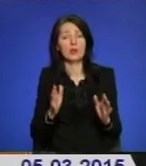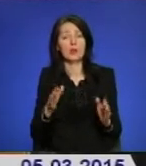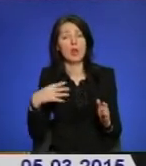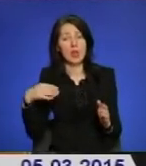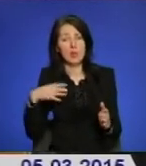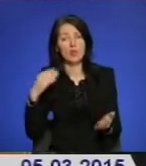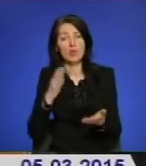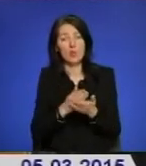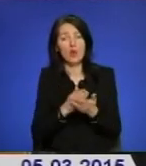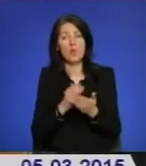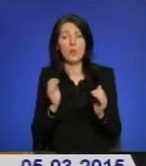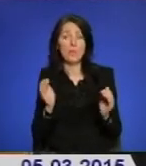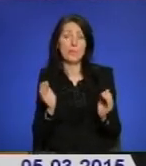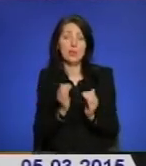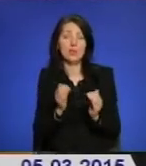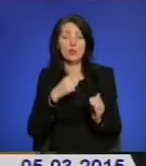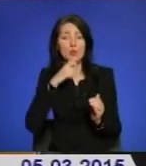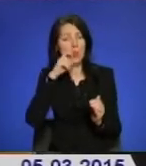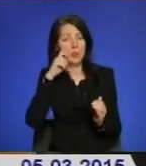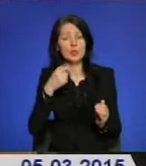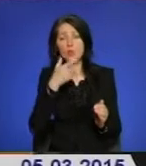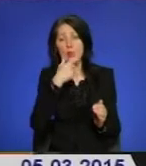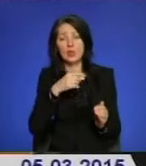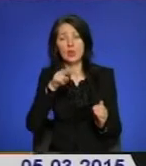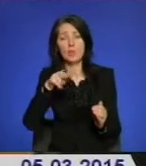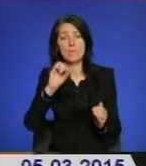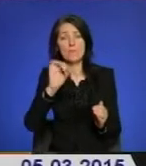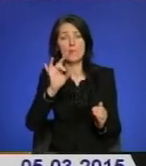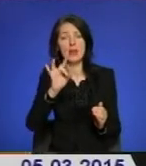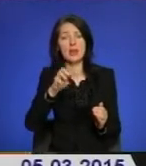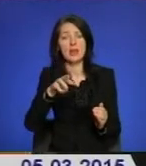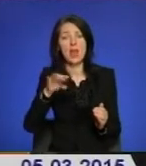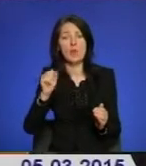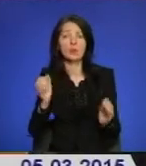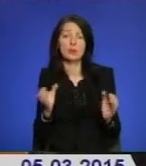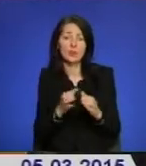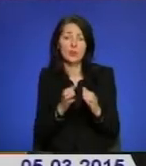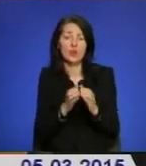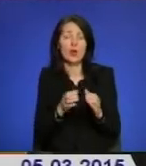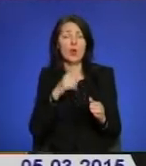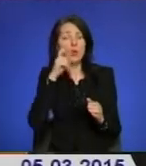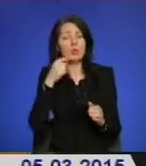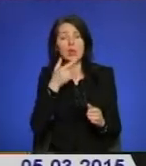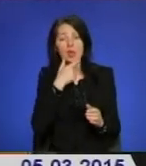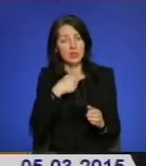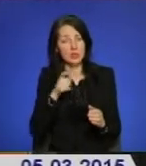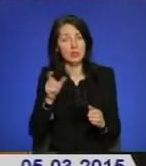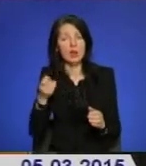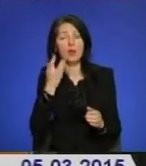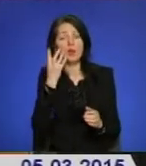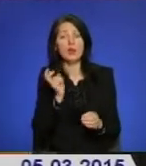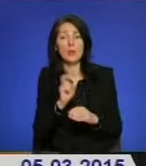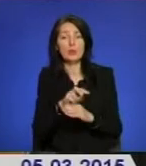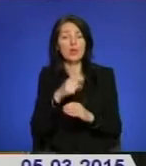невеличку українську інтелігенцію і Перемишель з горсток української інтелігенції але коли прийшла українська